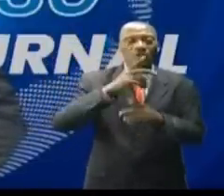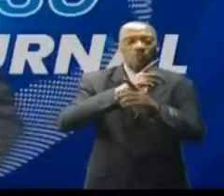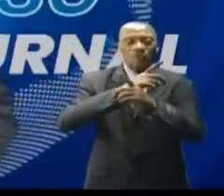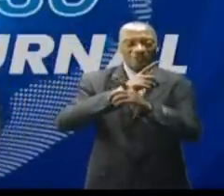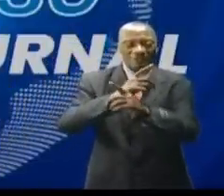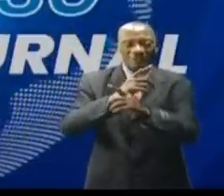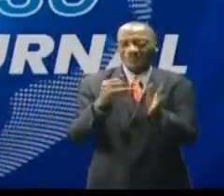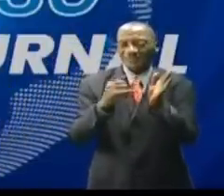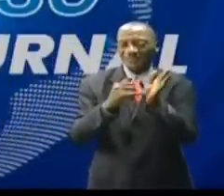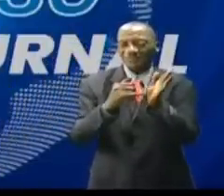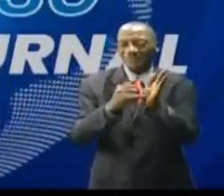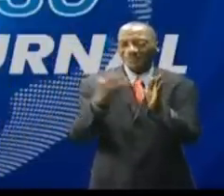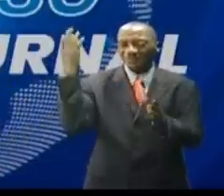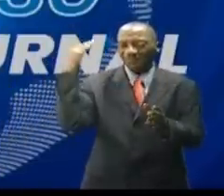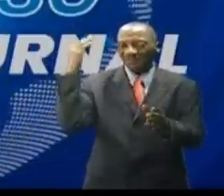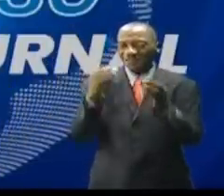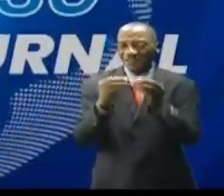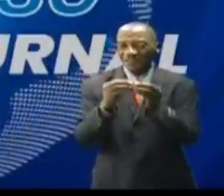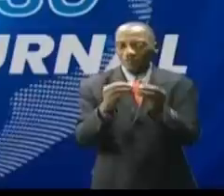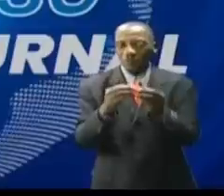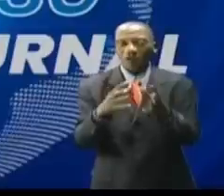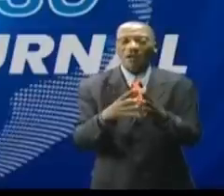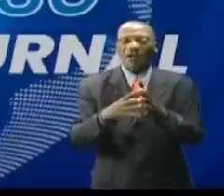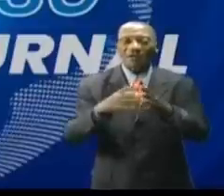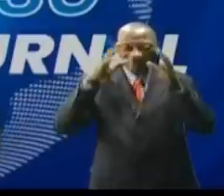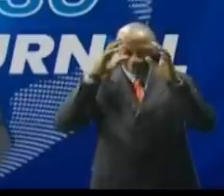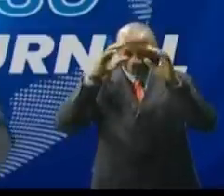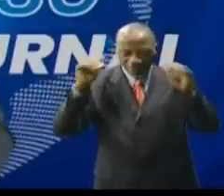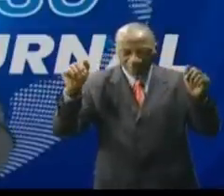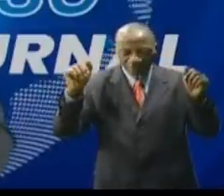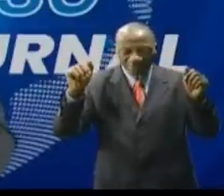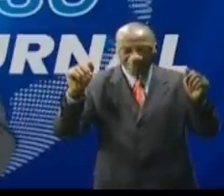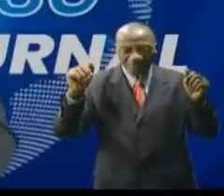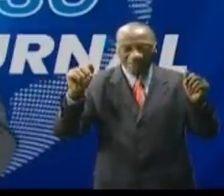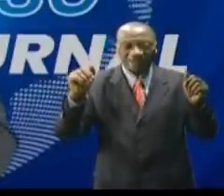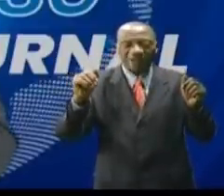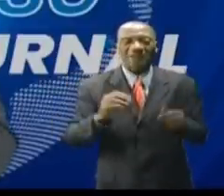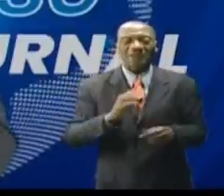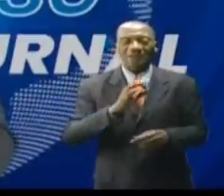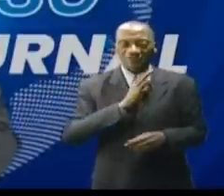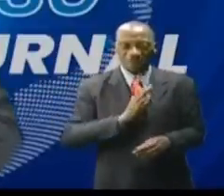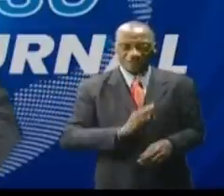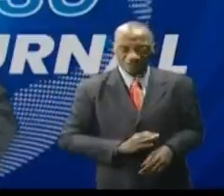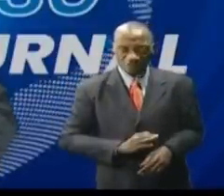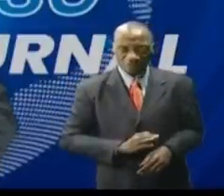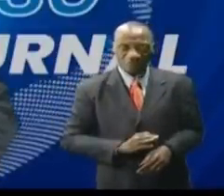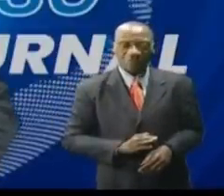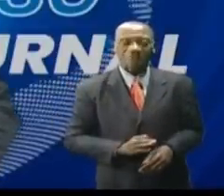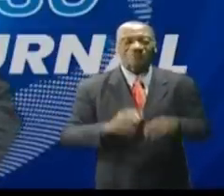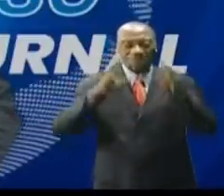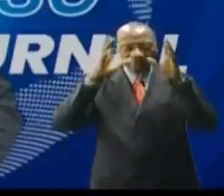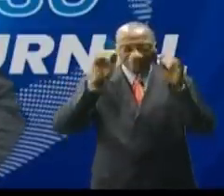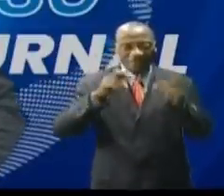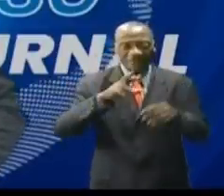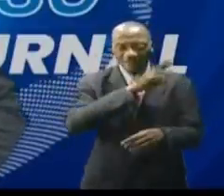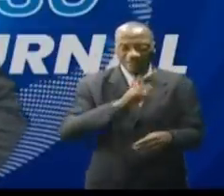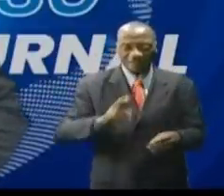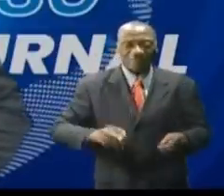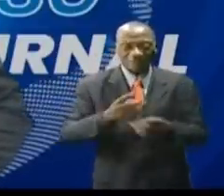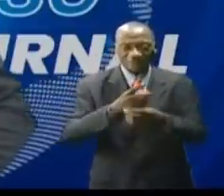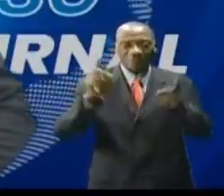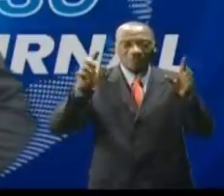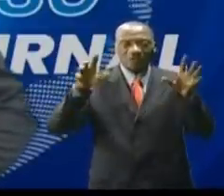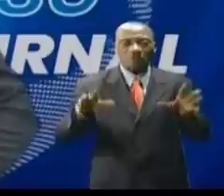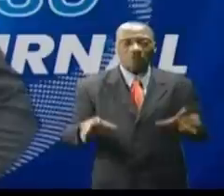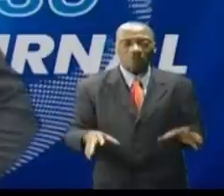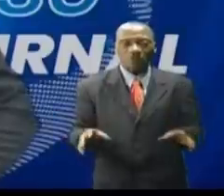29 octobre dernier sous la présidence de son Excellence Félix-Antoine Tshisekedi Tshilombo, président de la République démocratique